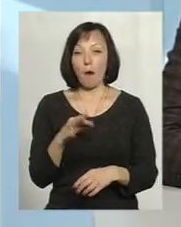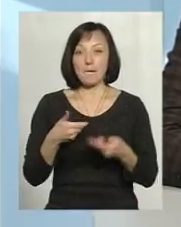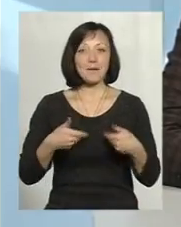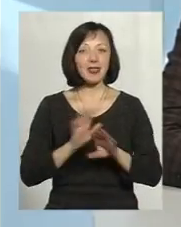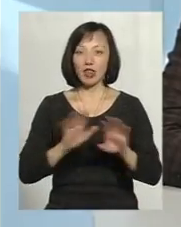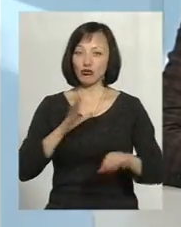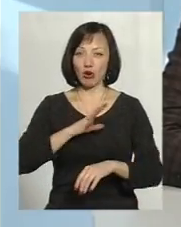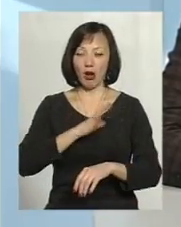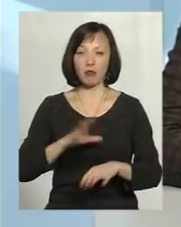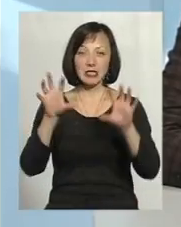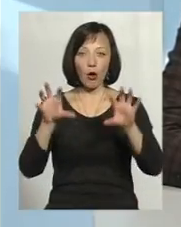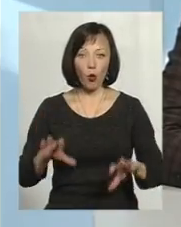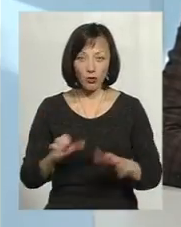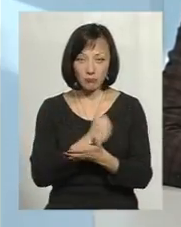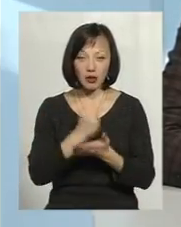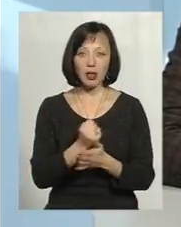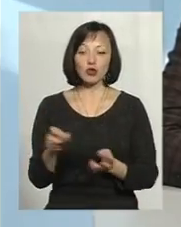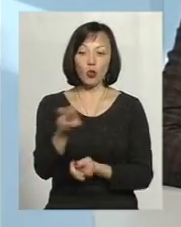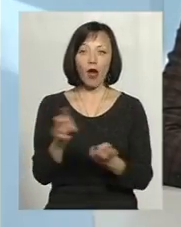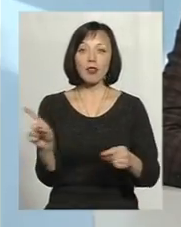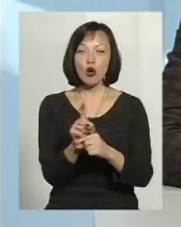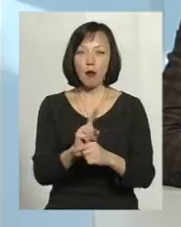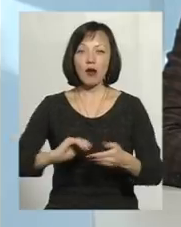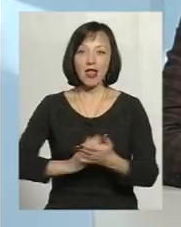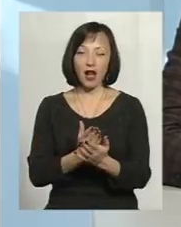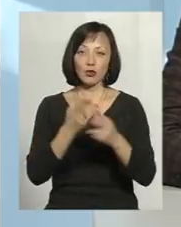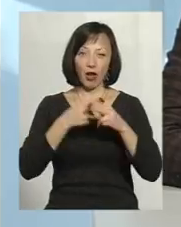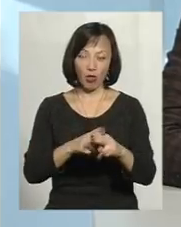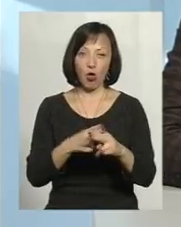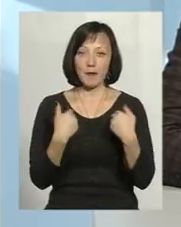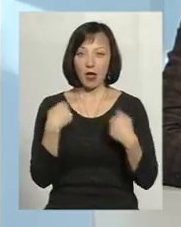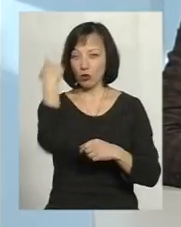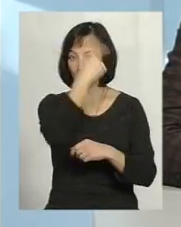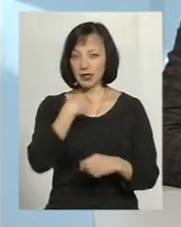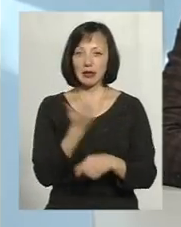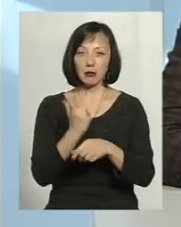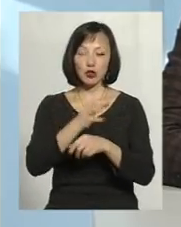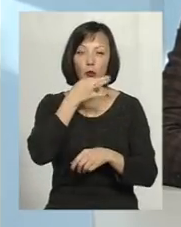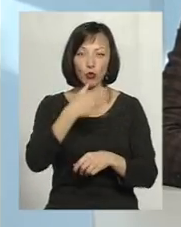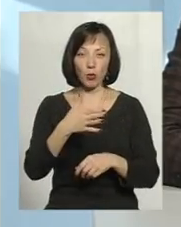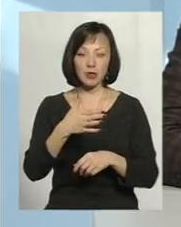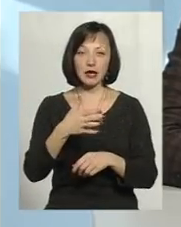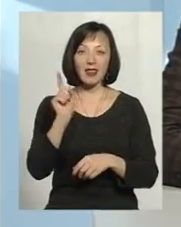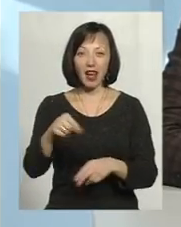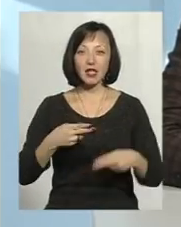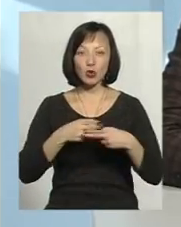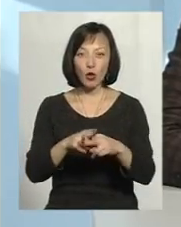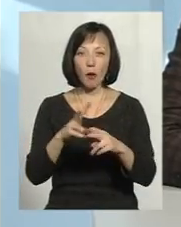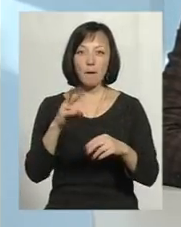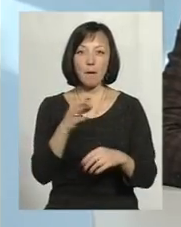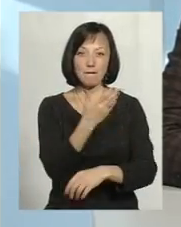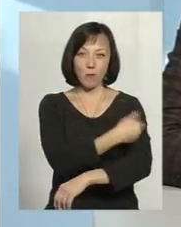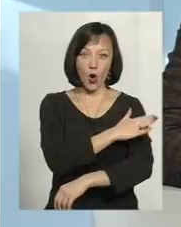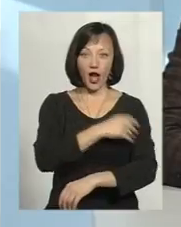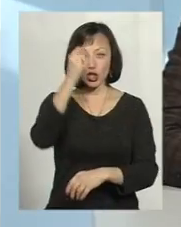поки закони будуть ухвалені, ми шукаємо нормальну якісну технологію. Мені особисто найбільше подобається та технологія, по якій поляки і